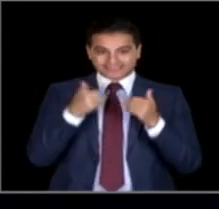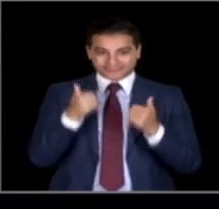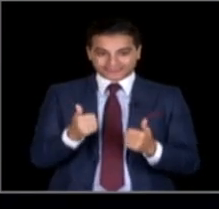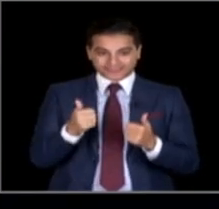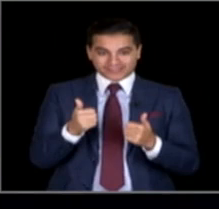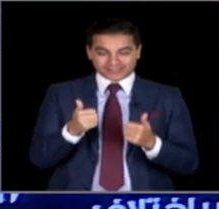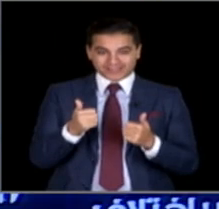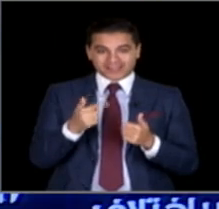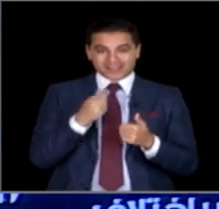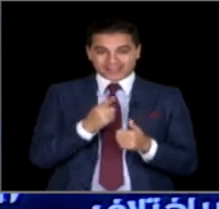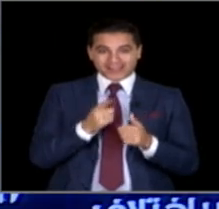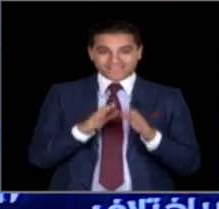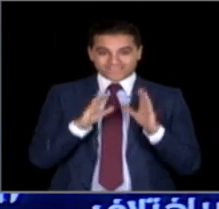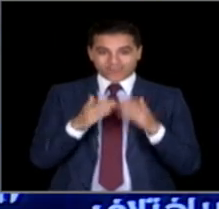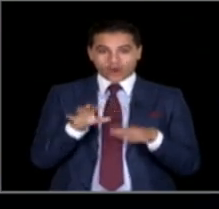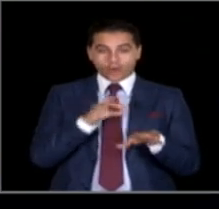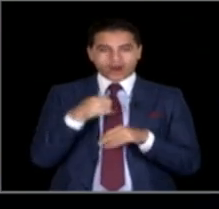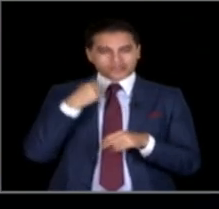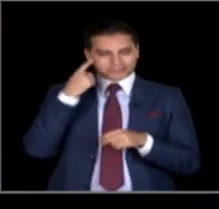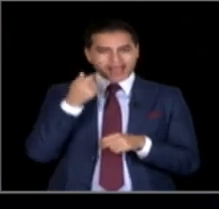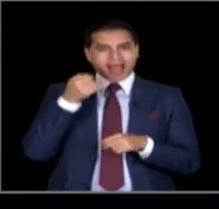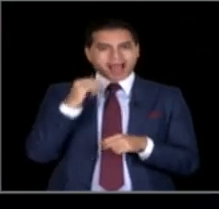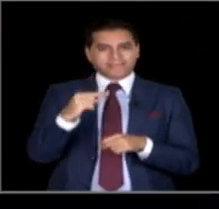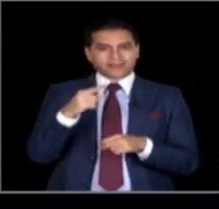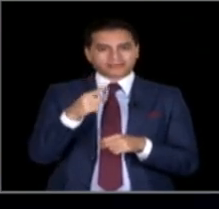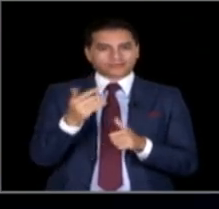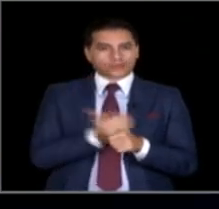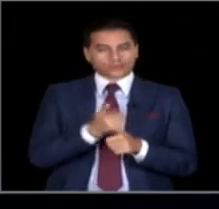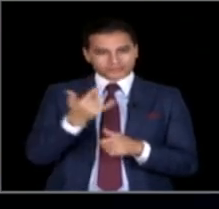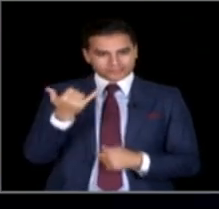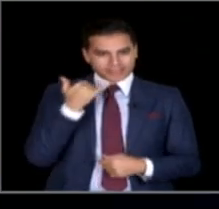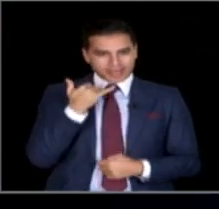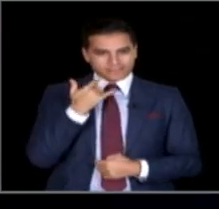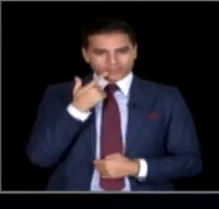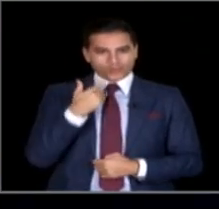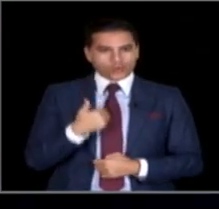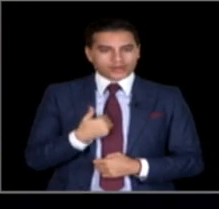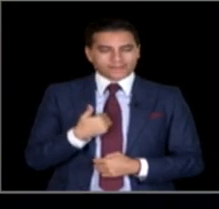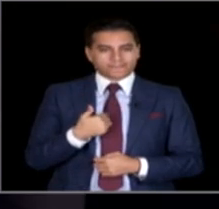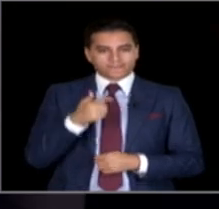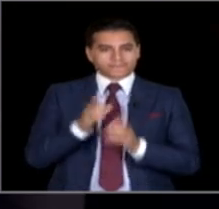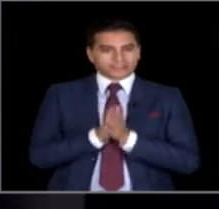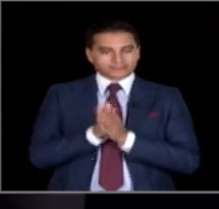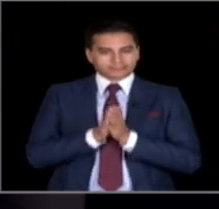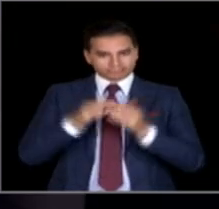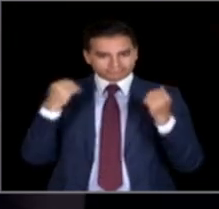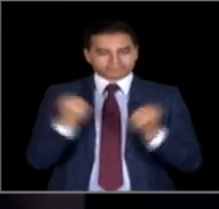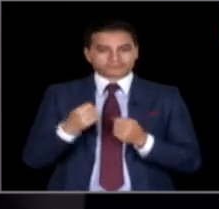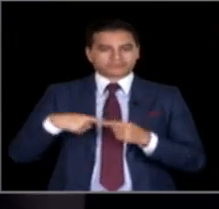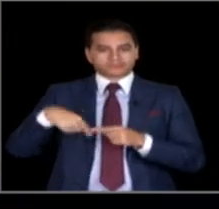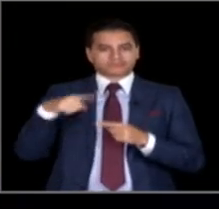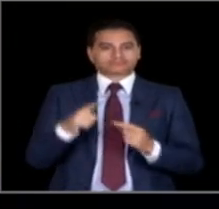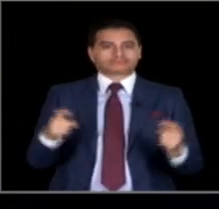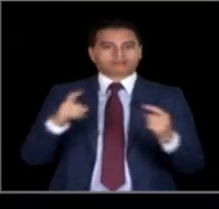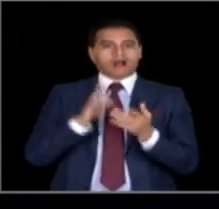القرعة؟ لقيت احمد بيكلمني في يوم، احمد جوزك، بيقول لي استعد للكلاسيكو. قلت له